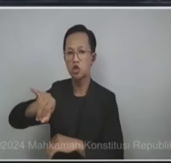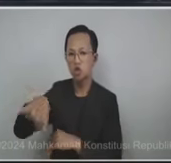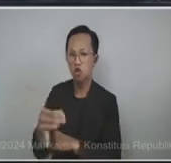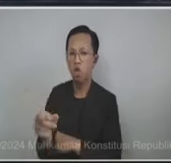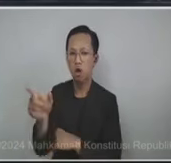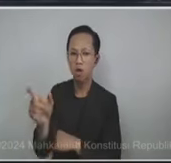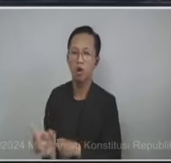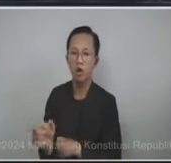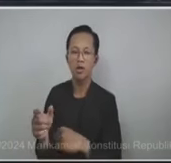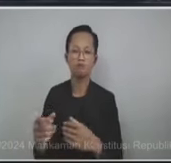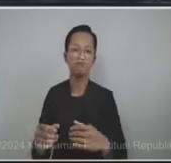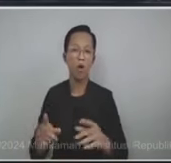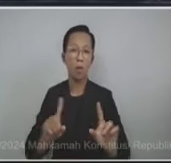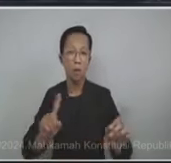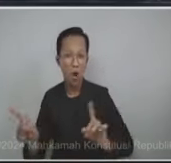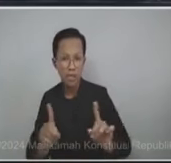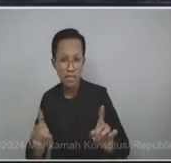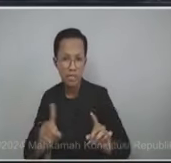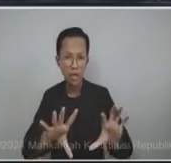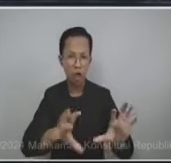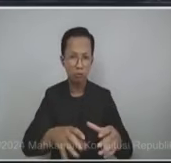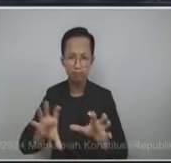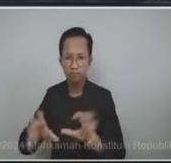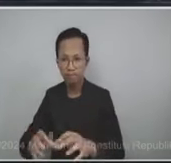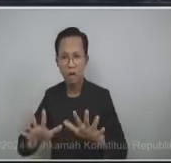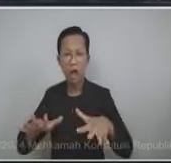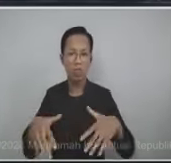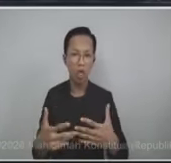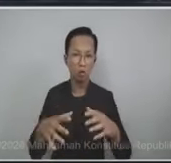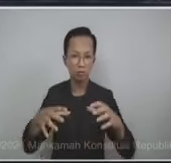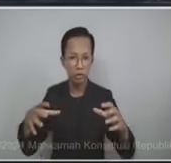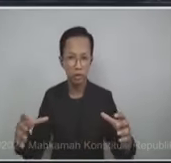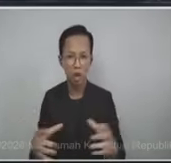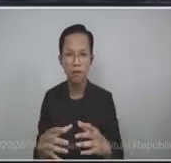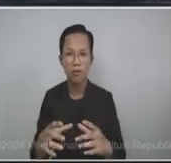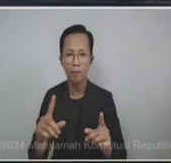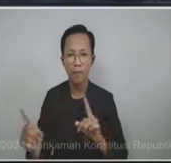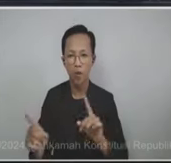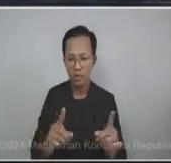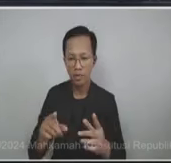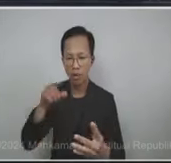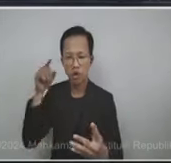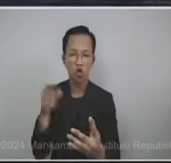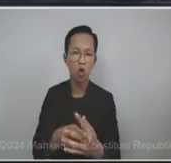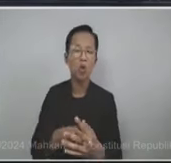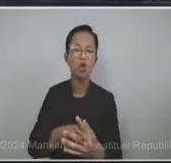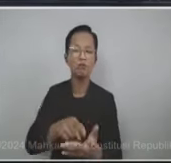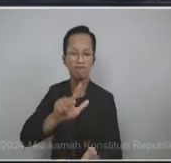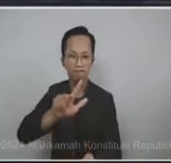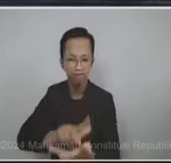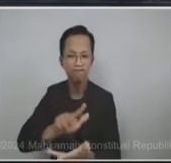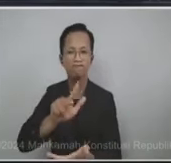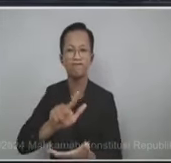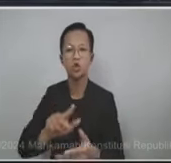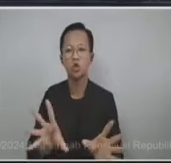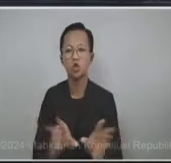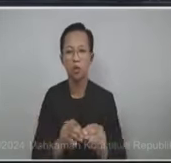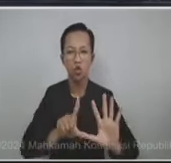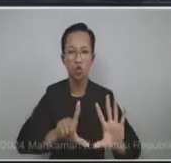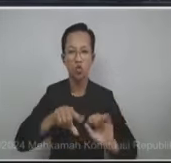partai politik atau gabungan partai politik peserta pemilu harus memeroh suara sah paling sedikit 7eng